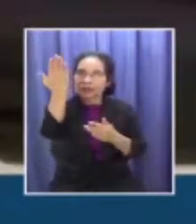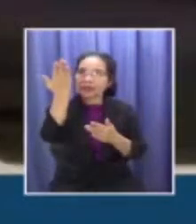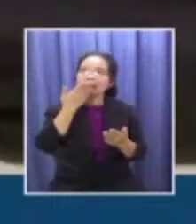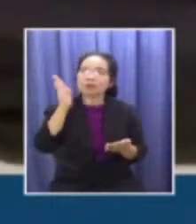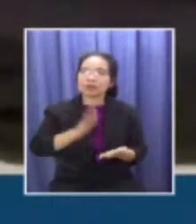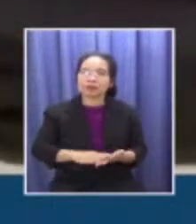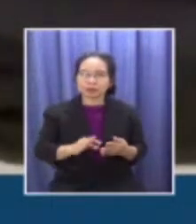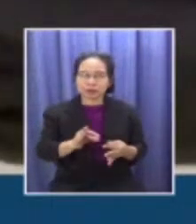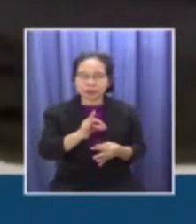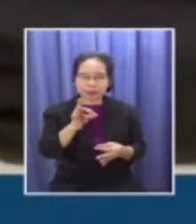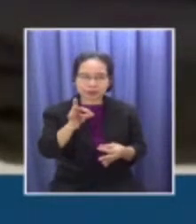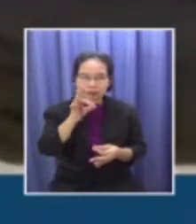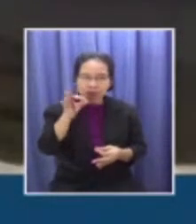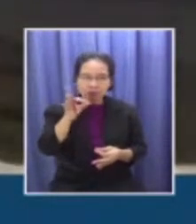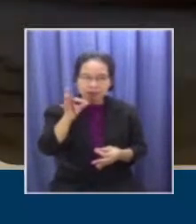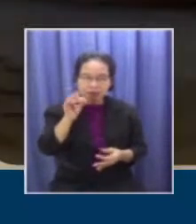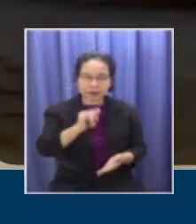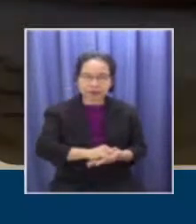hɔ